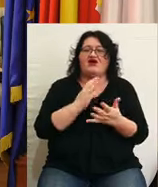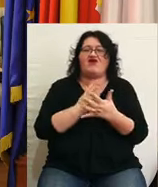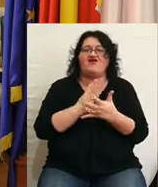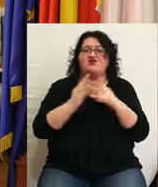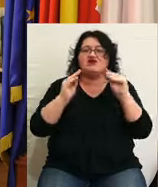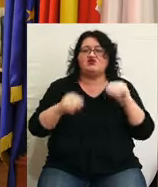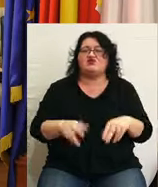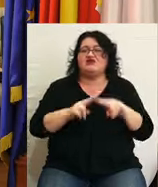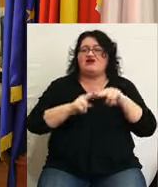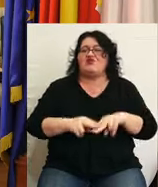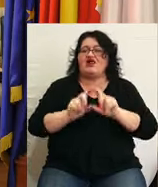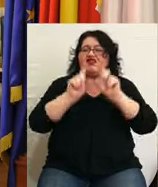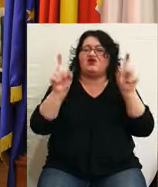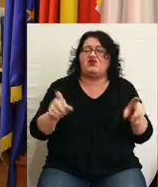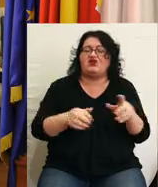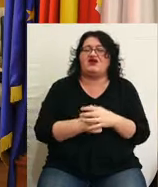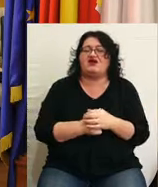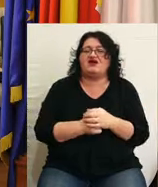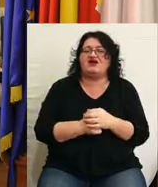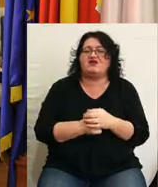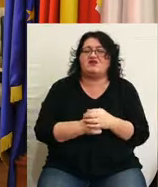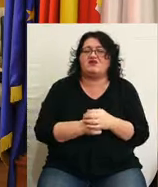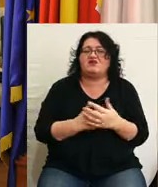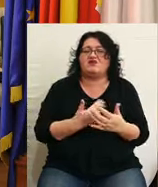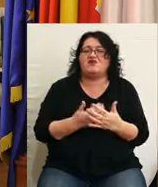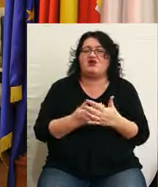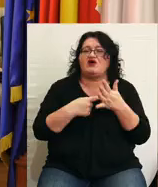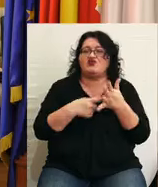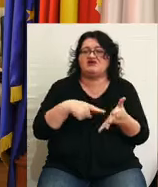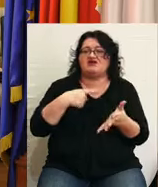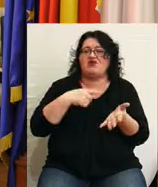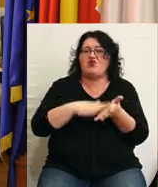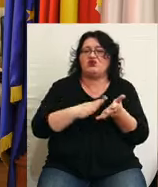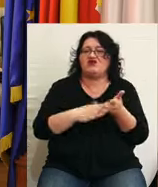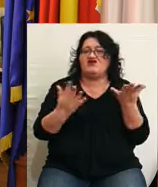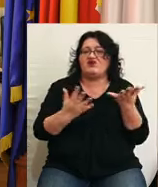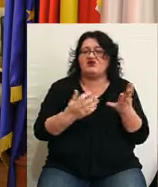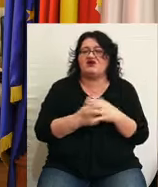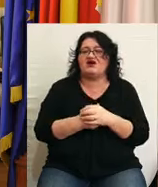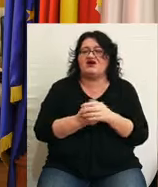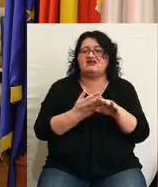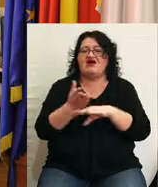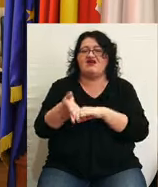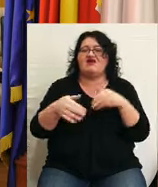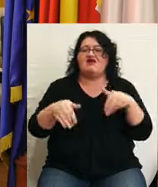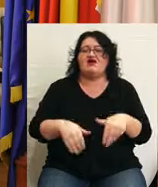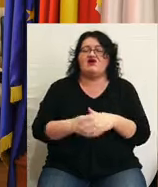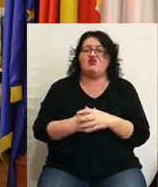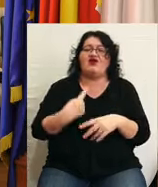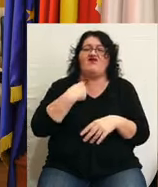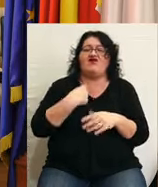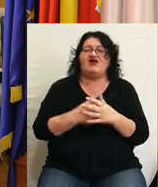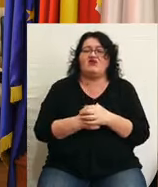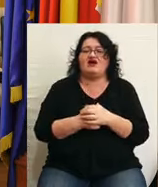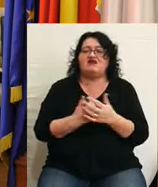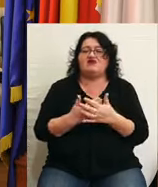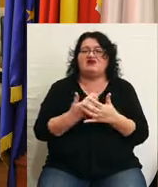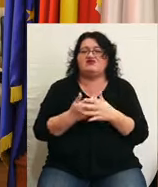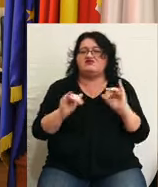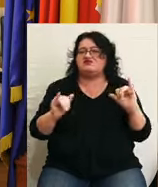a fost lăsat ca datorii, tocmai asta este motivul de ce s-a intrat acum în insolvență în